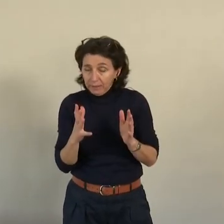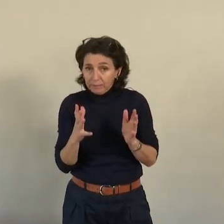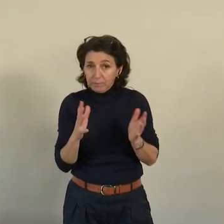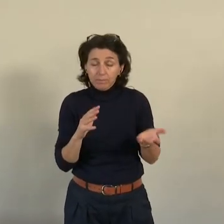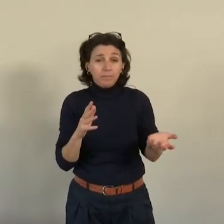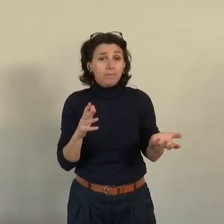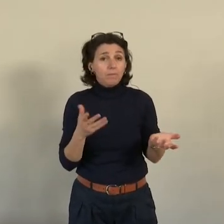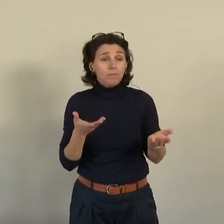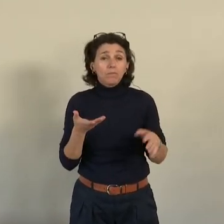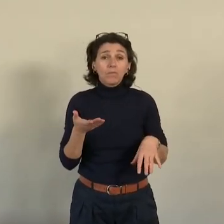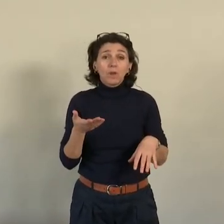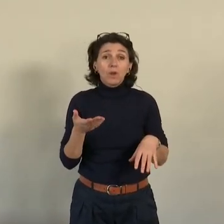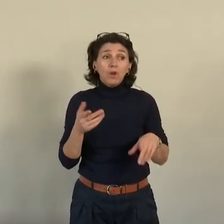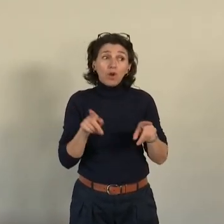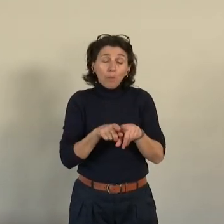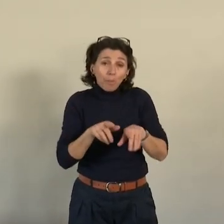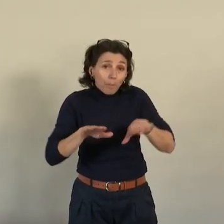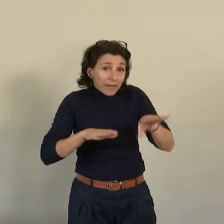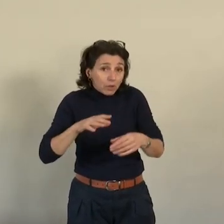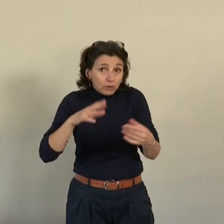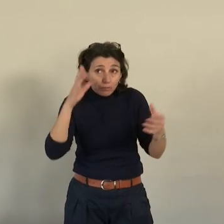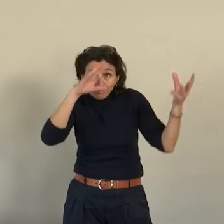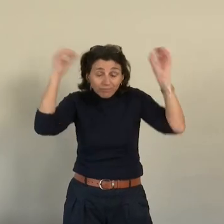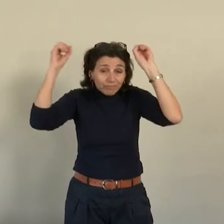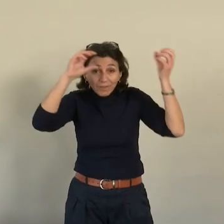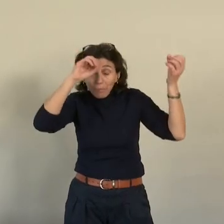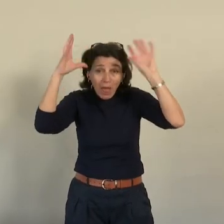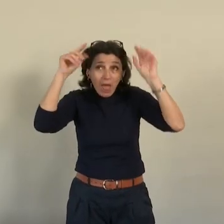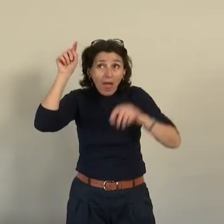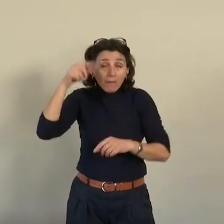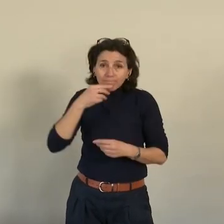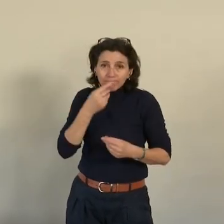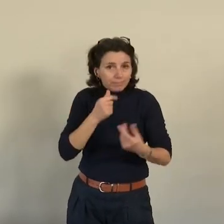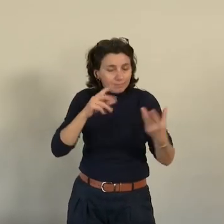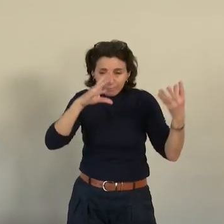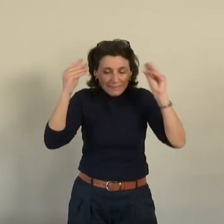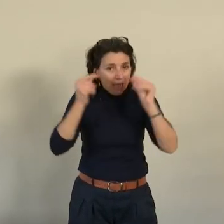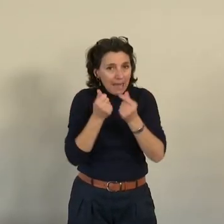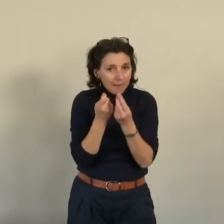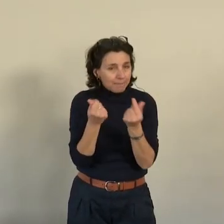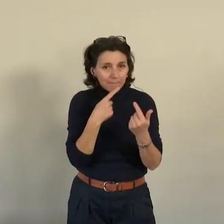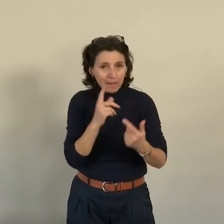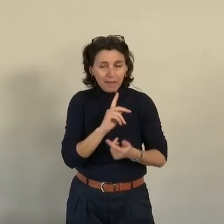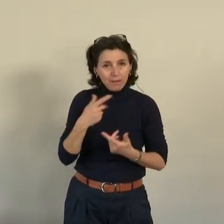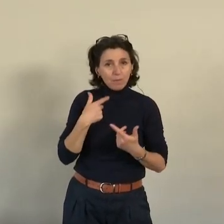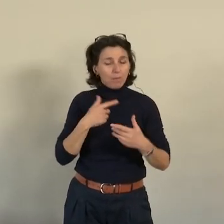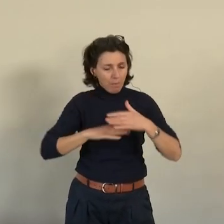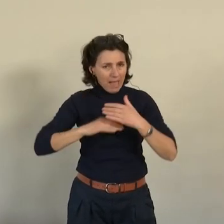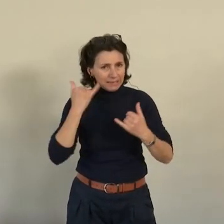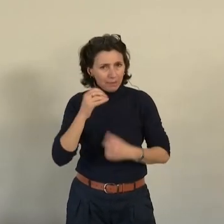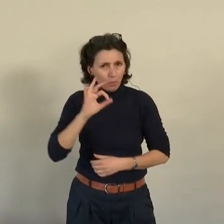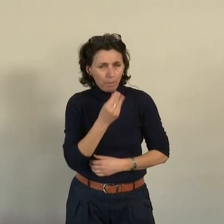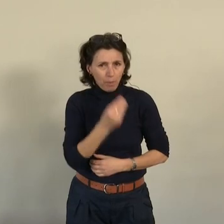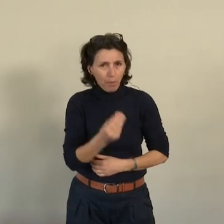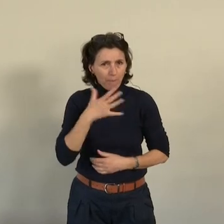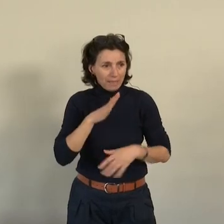méthodologie de pensé est pas la bonne et que même si le fond est juste la manière pour y arriver est terrible